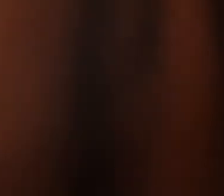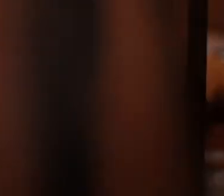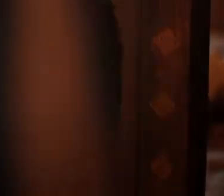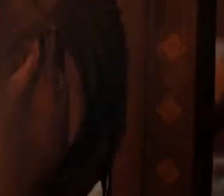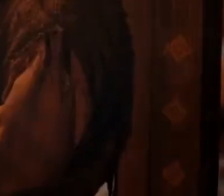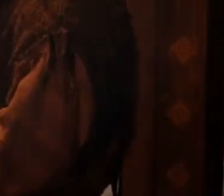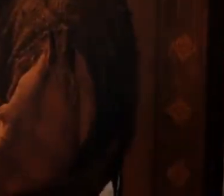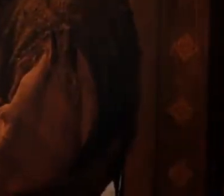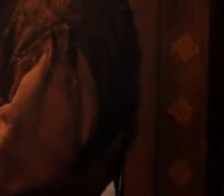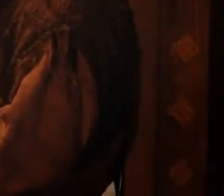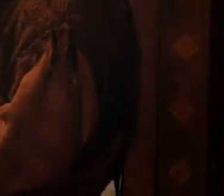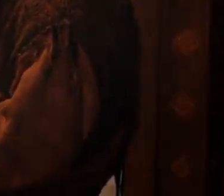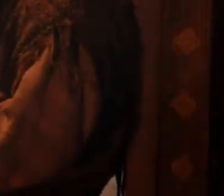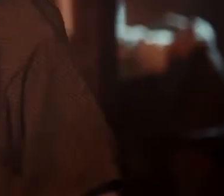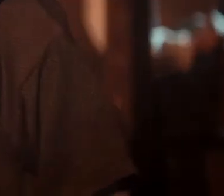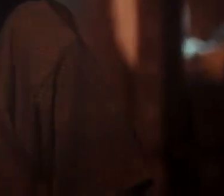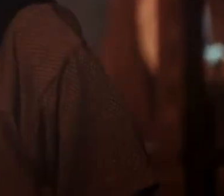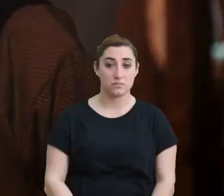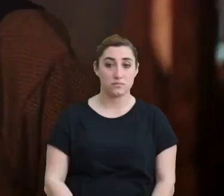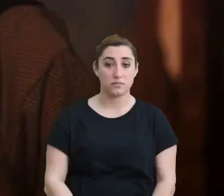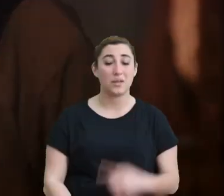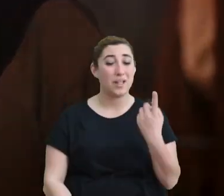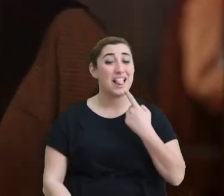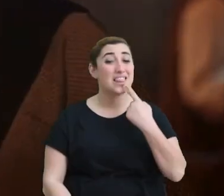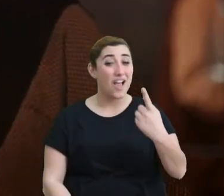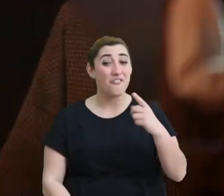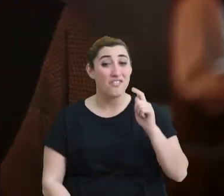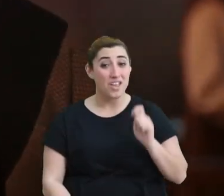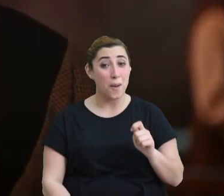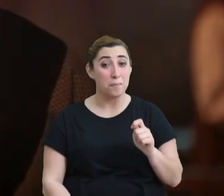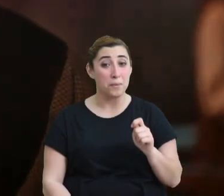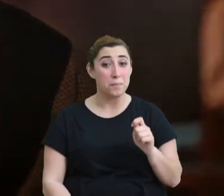Aynalı hariç herkes el pençe divan. Ağzını açıp da